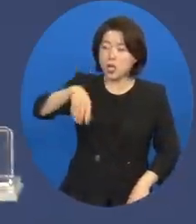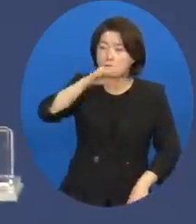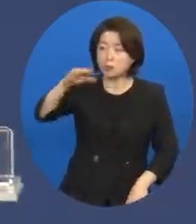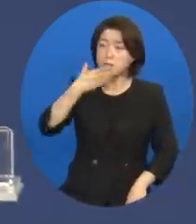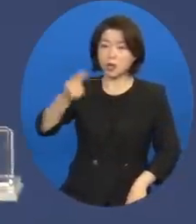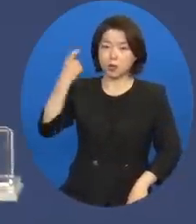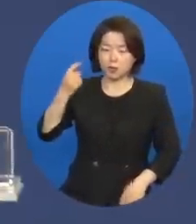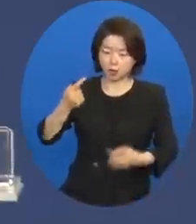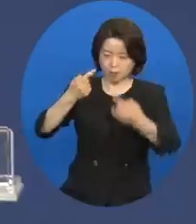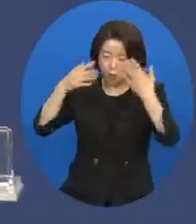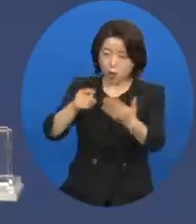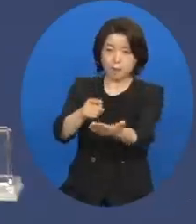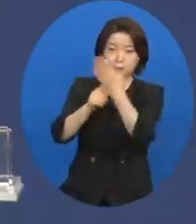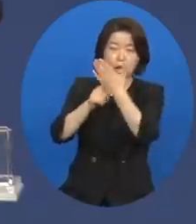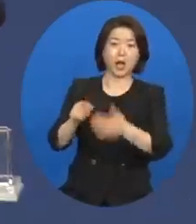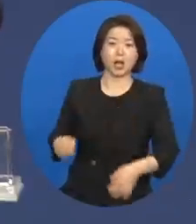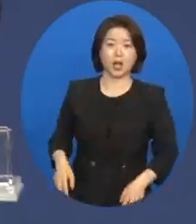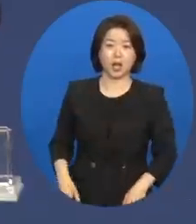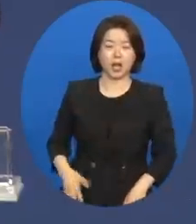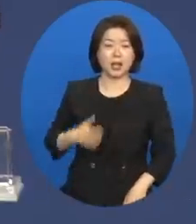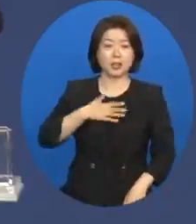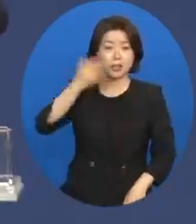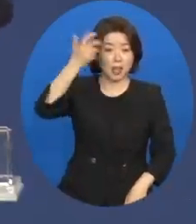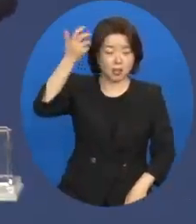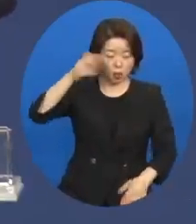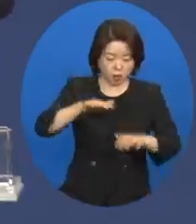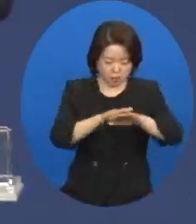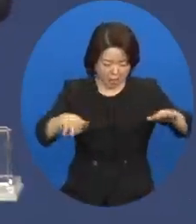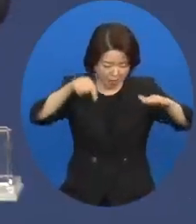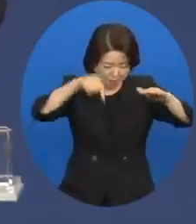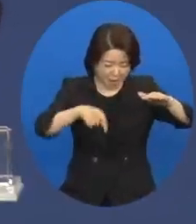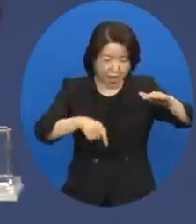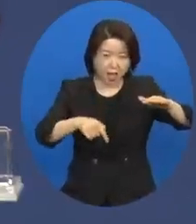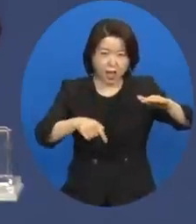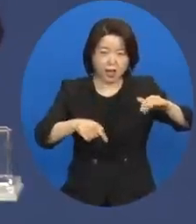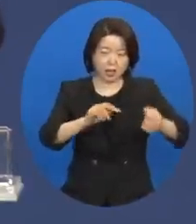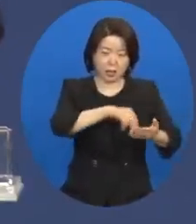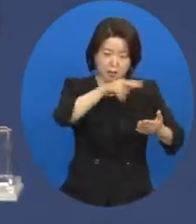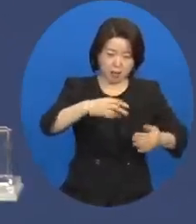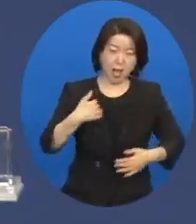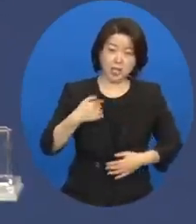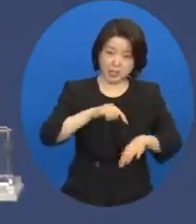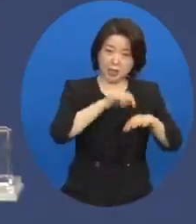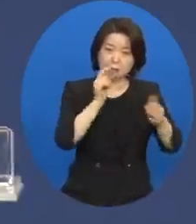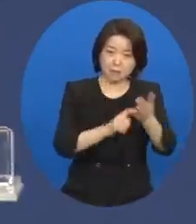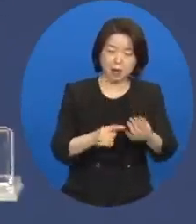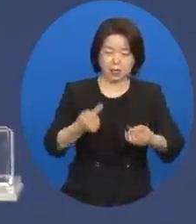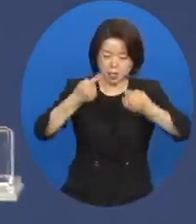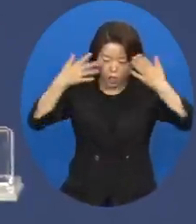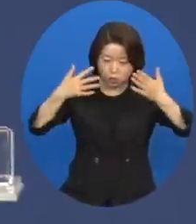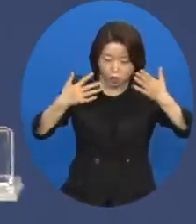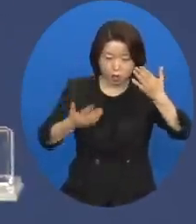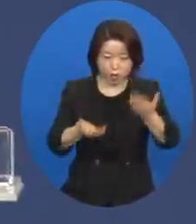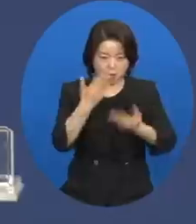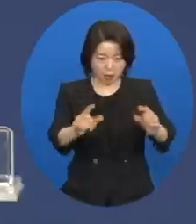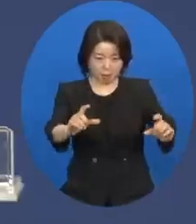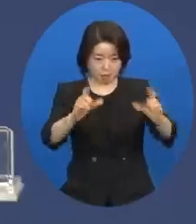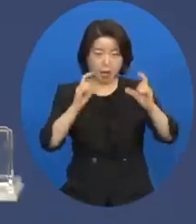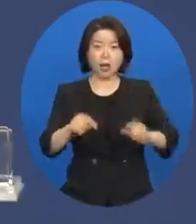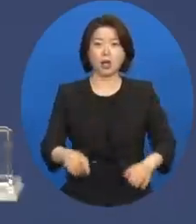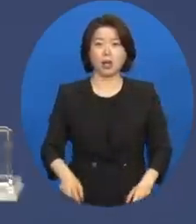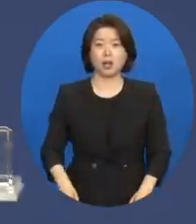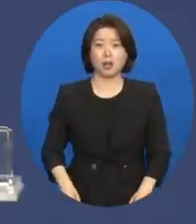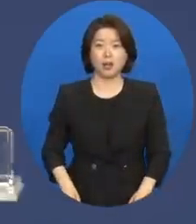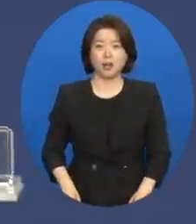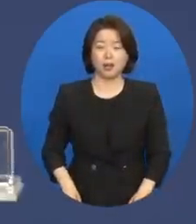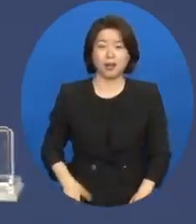명확하게 드러내시면 우리의 영혼의 이 밑바닥에 그 방황하던 내 마음이 정확하게 진찰이 진단이 되면서